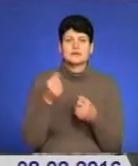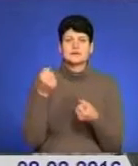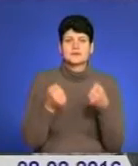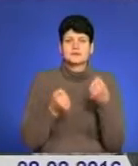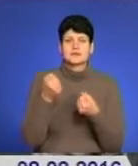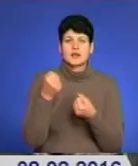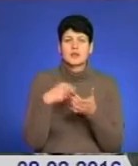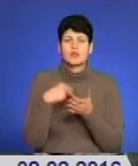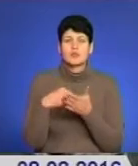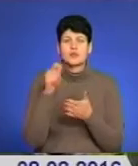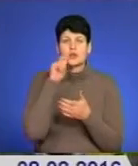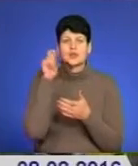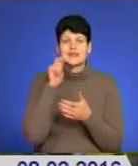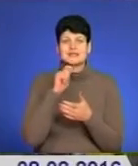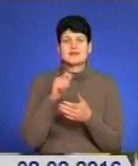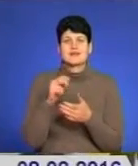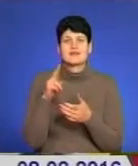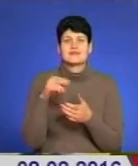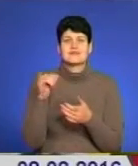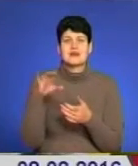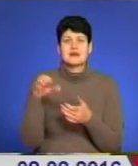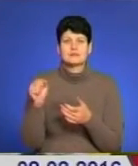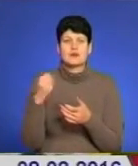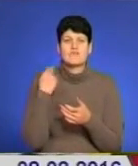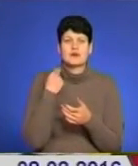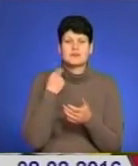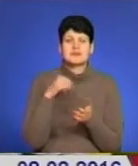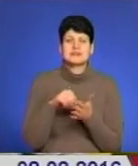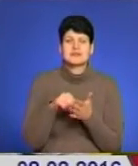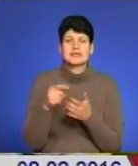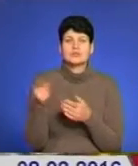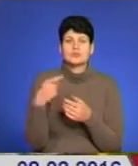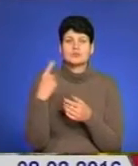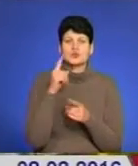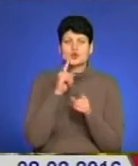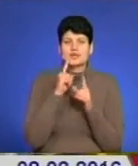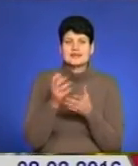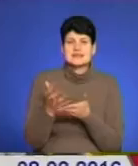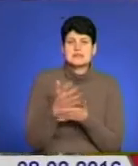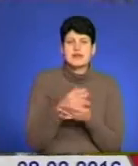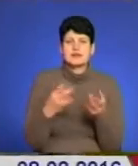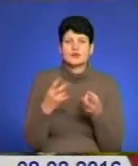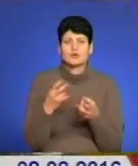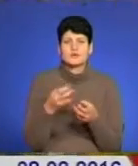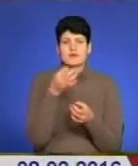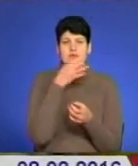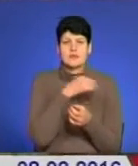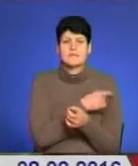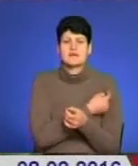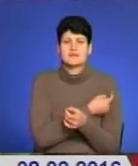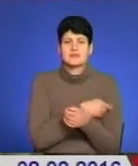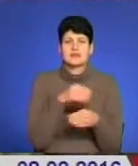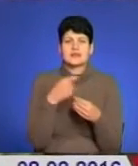який закупила українська діаспора в Англії. Представники Тернопільської обласної ради зібрали необхідні медикаменти для надання